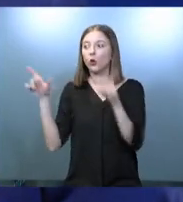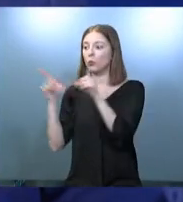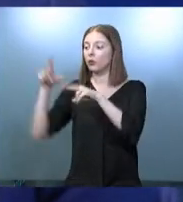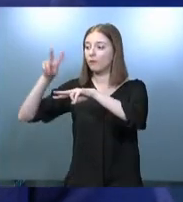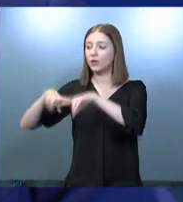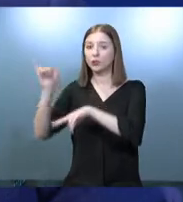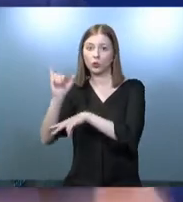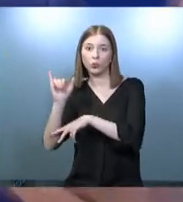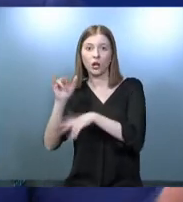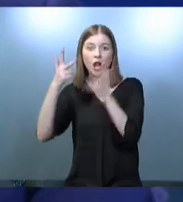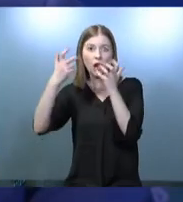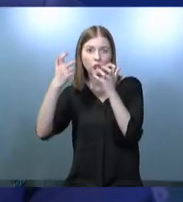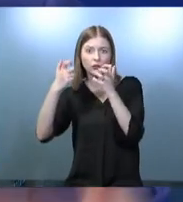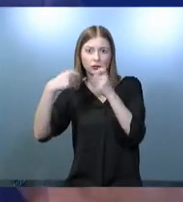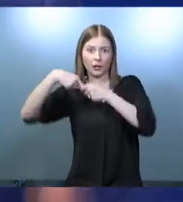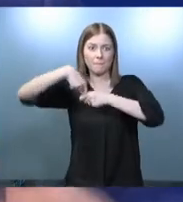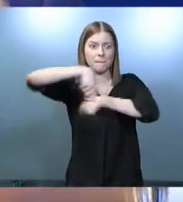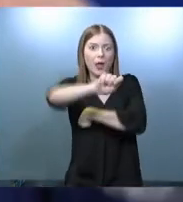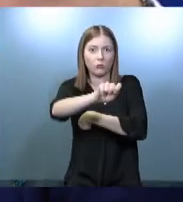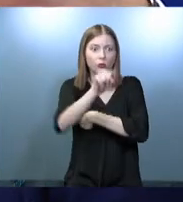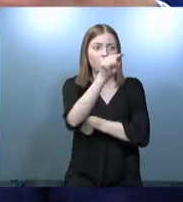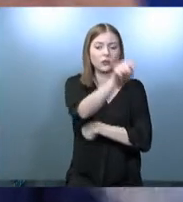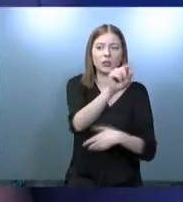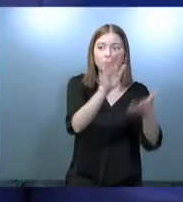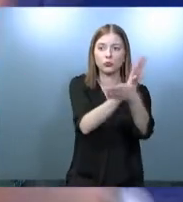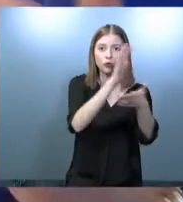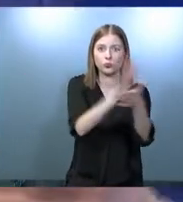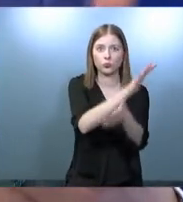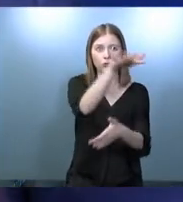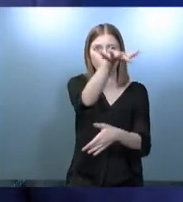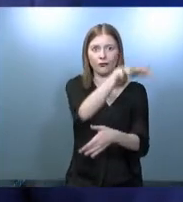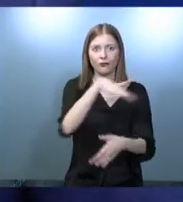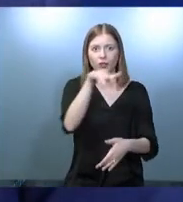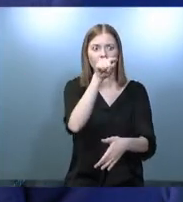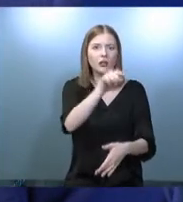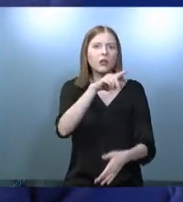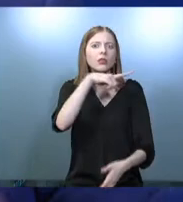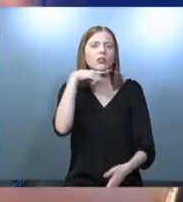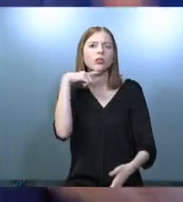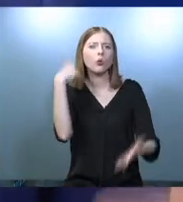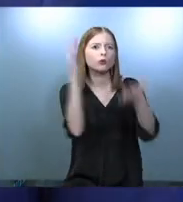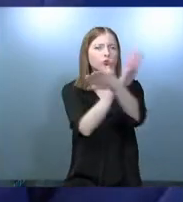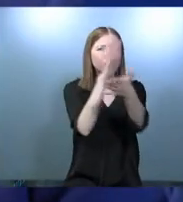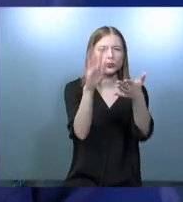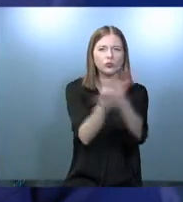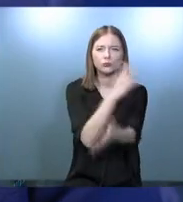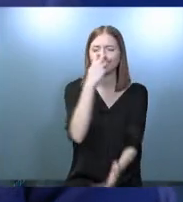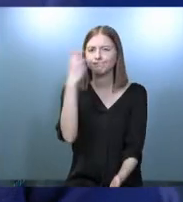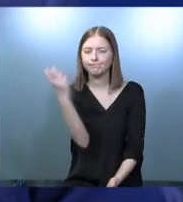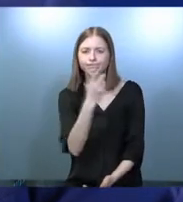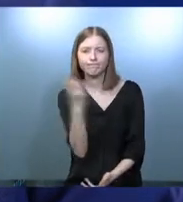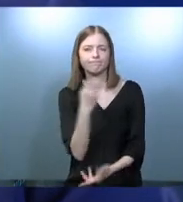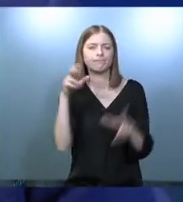yra. Tikrai mes kenčiame vasarą ir šiukšlės ir visokie paukščiai, tikrai ir kvapai, kurių